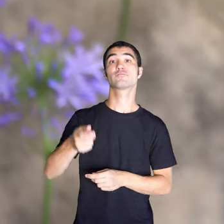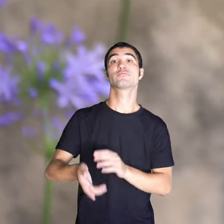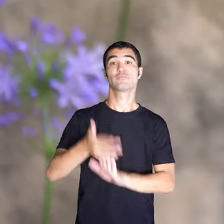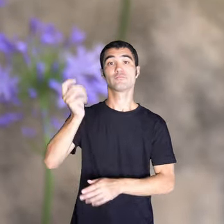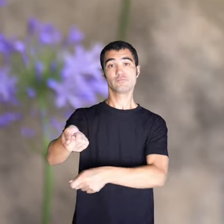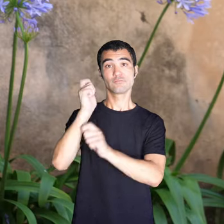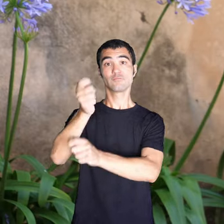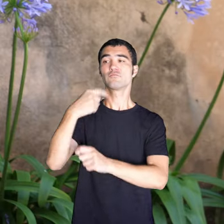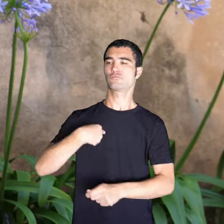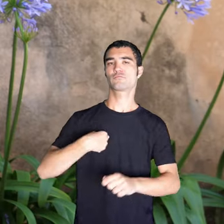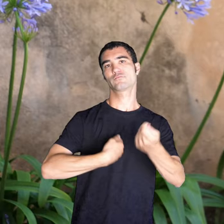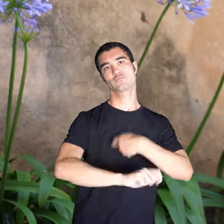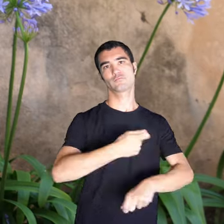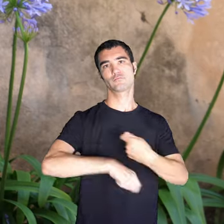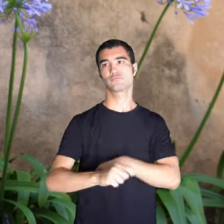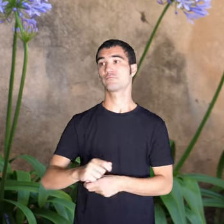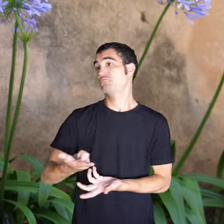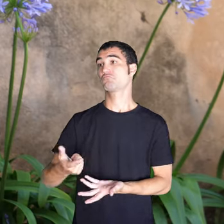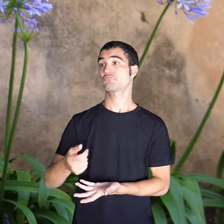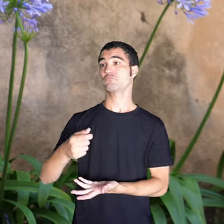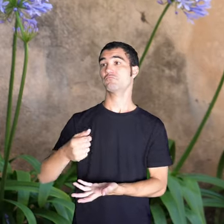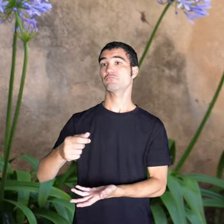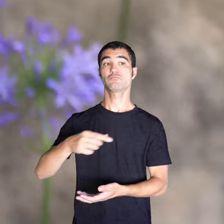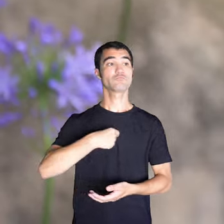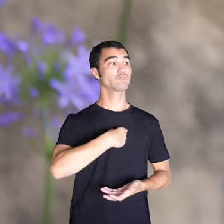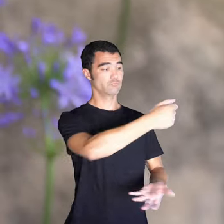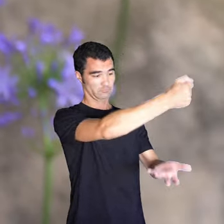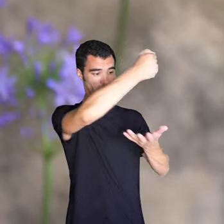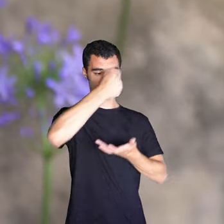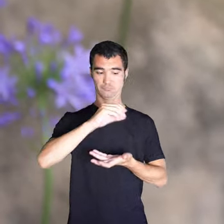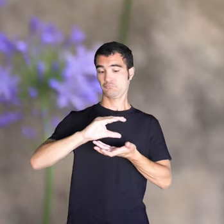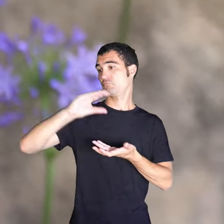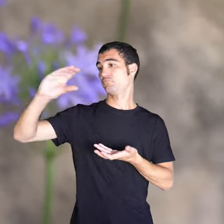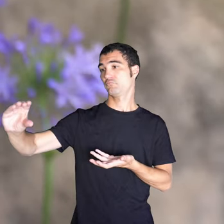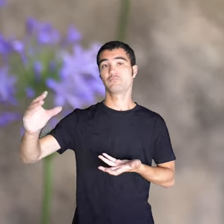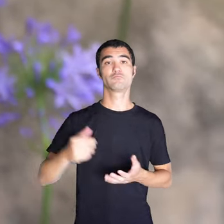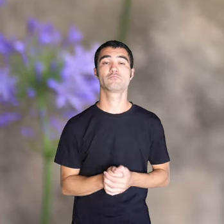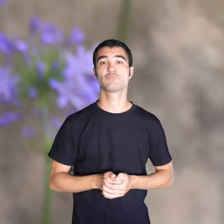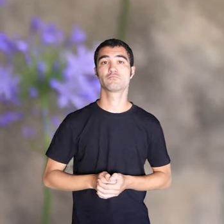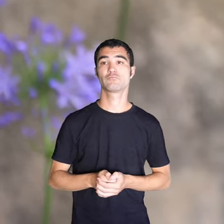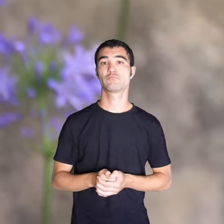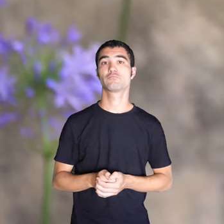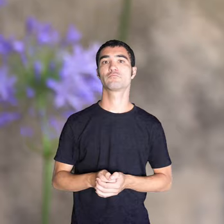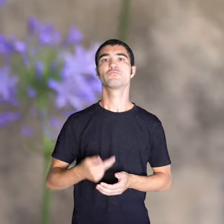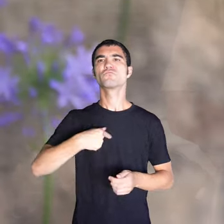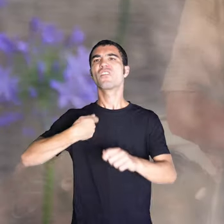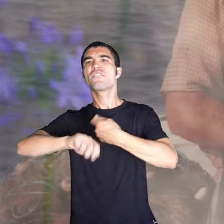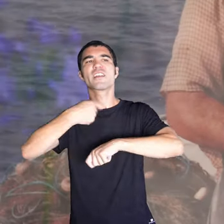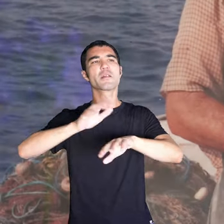vaig vendre el peix. Me donava un tant, per el peix que jo li duia. Jo no em vaig voler mai de vendre per